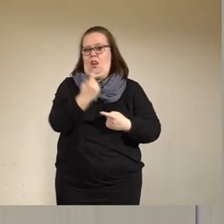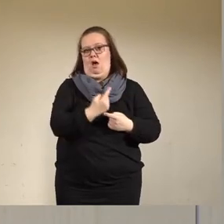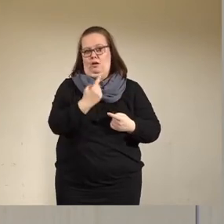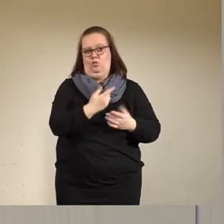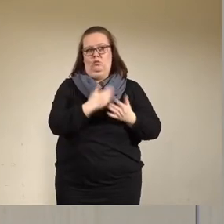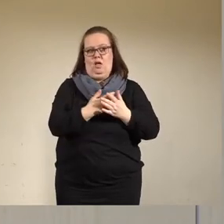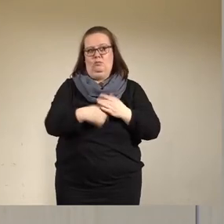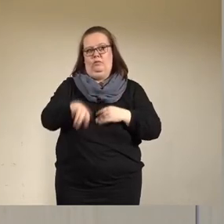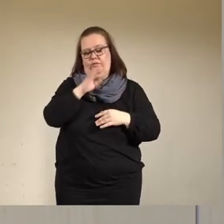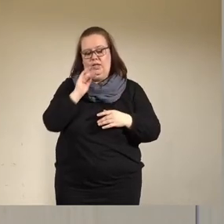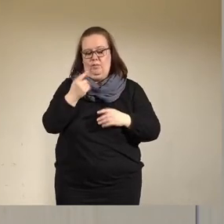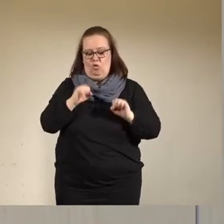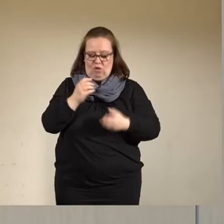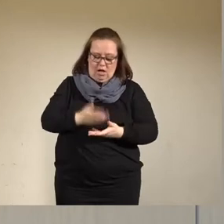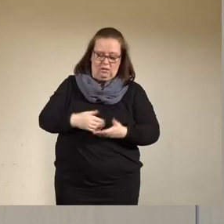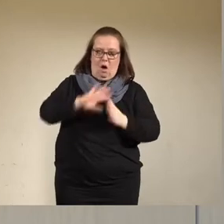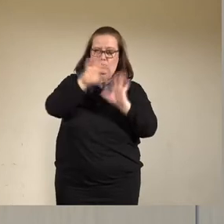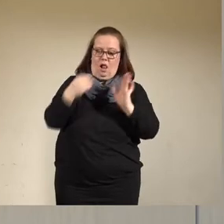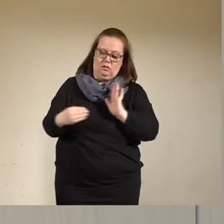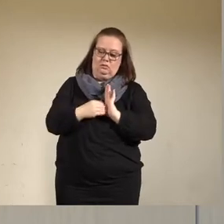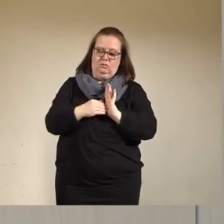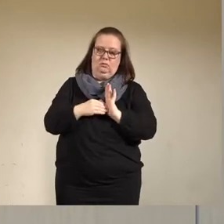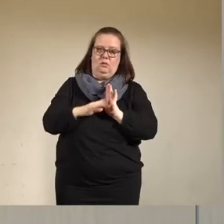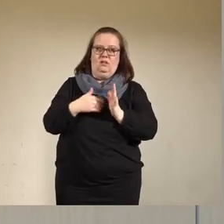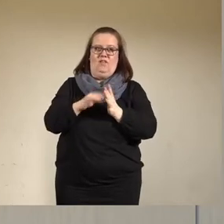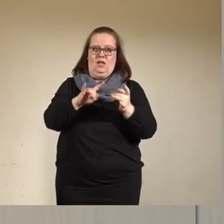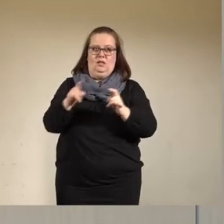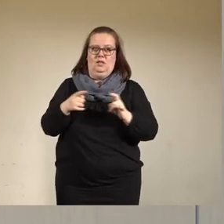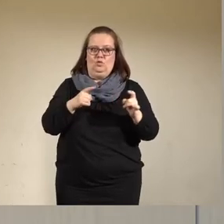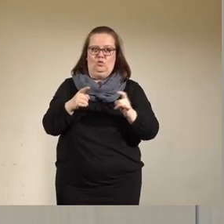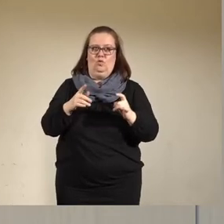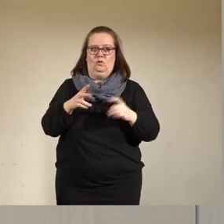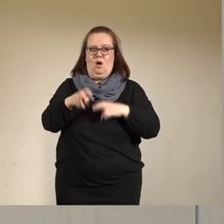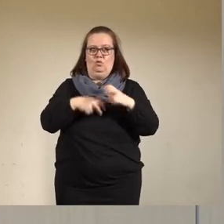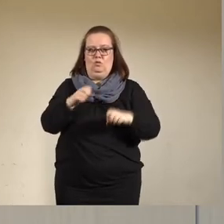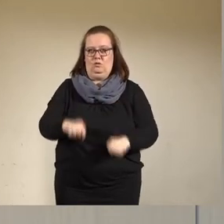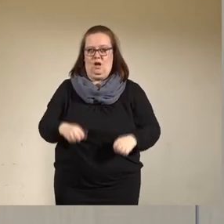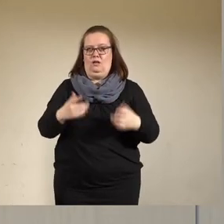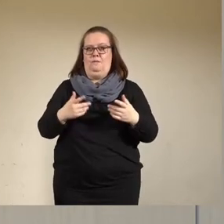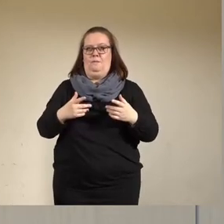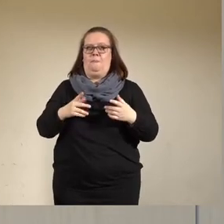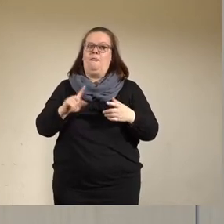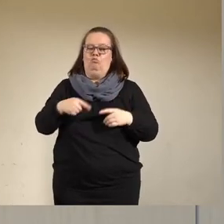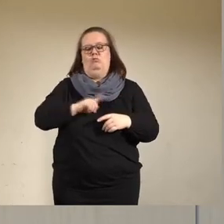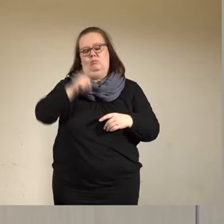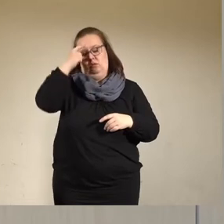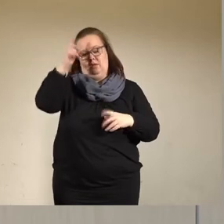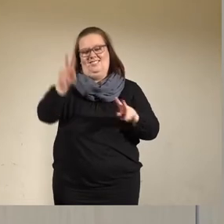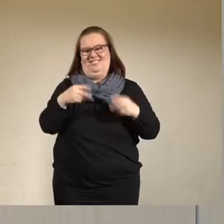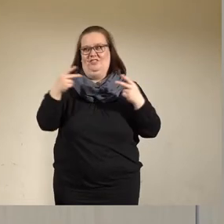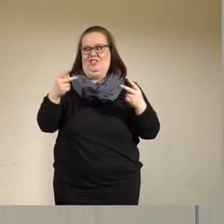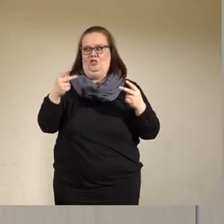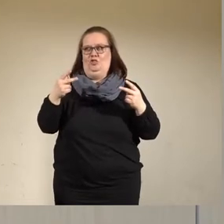lassen. Und dafür jetzt Möglichkeiten zu haben, die wir dann bei der weiteren Diskussion gemeinsam nutzen und gestalten können, ich glaube, das ist ganz